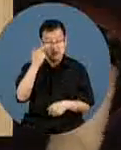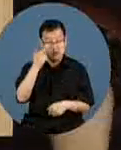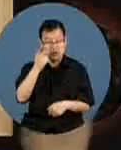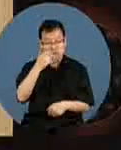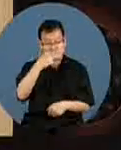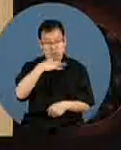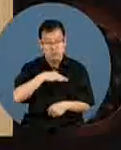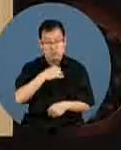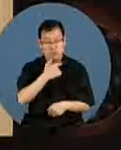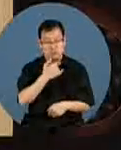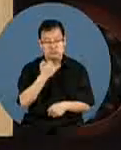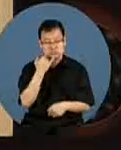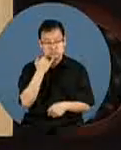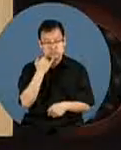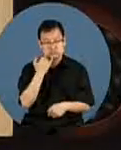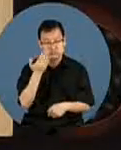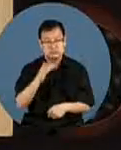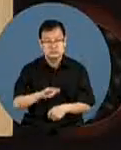같은데요.